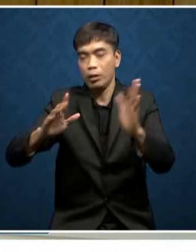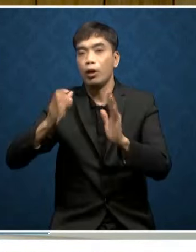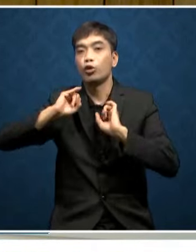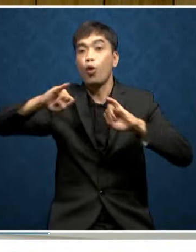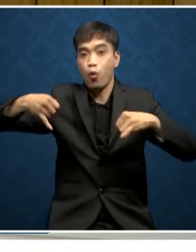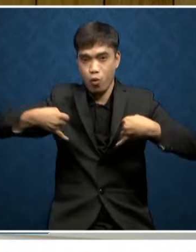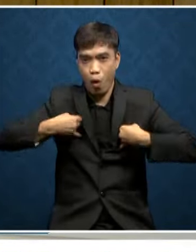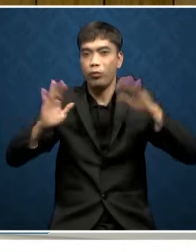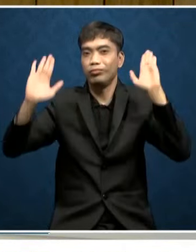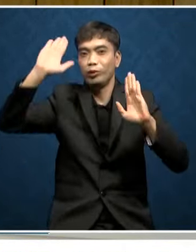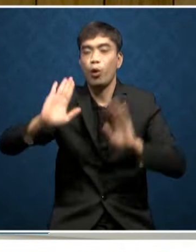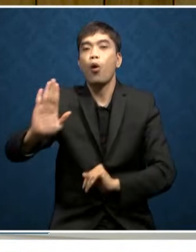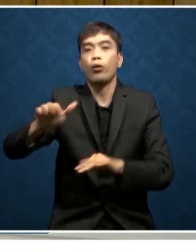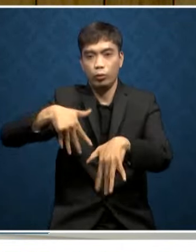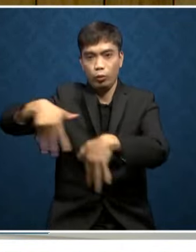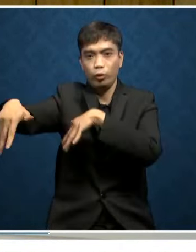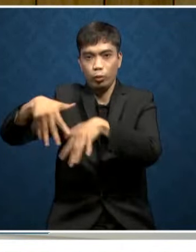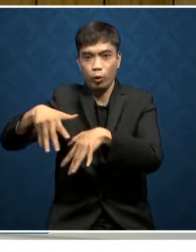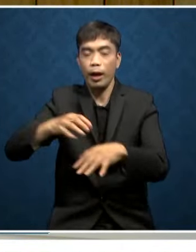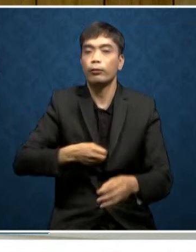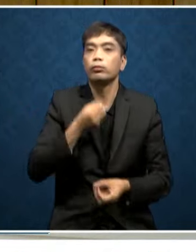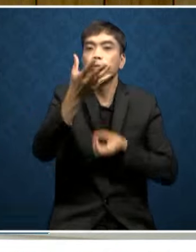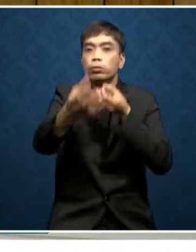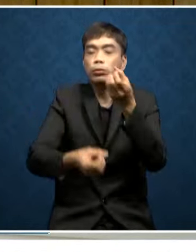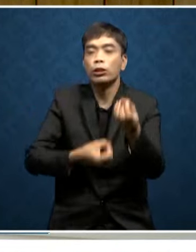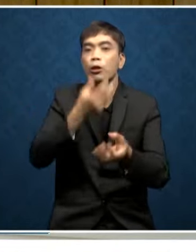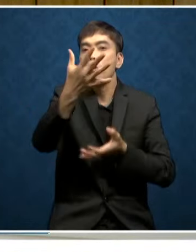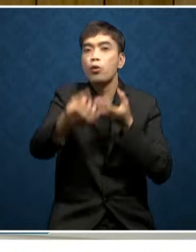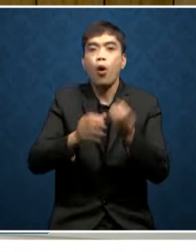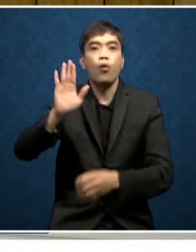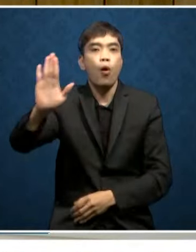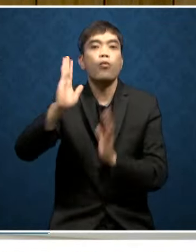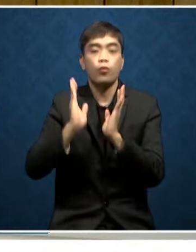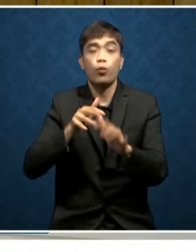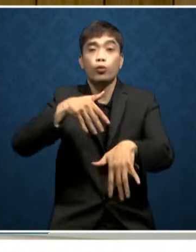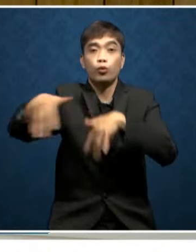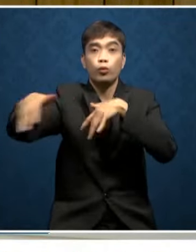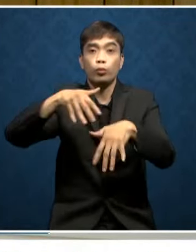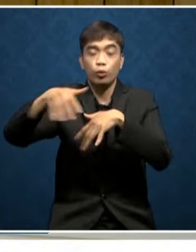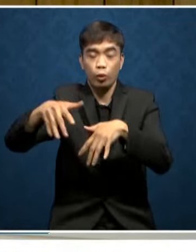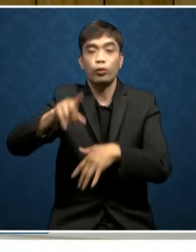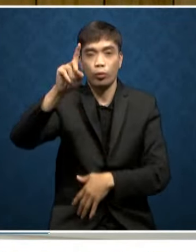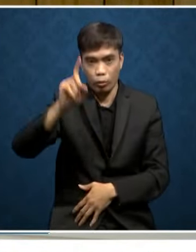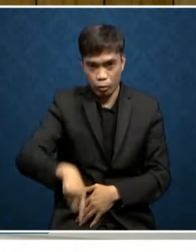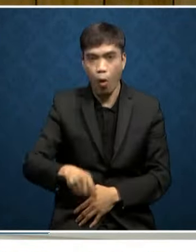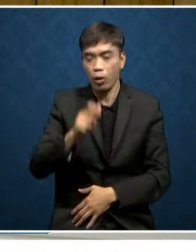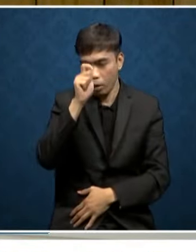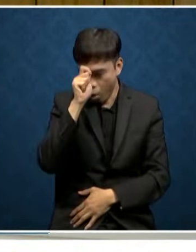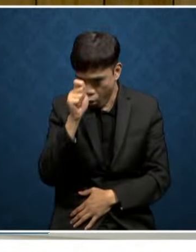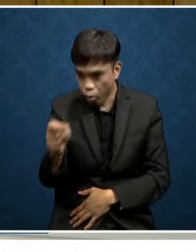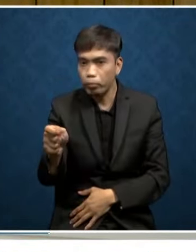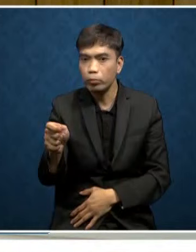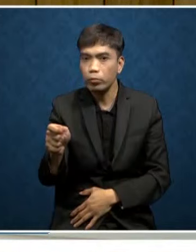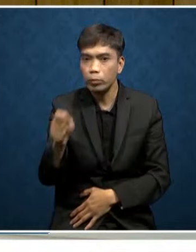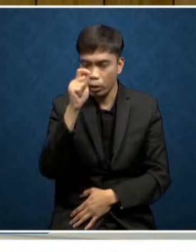การแสดงความคิดเห็นและการแสดงออกอย่างสันติของประชาชนจึงต้องได้รับความเคารพเ